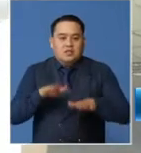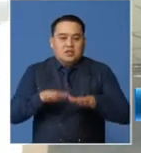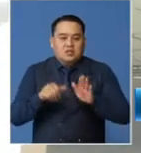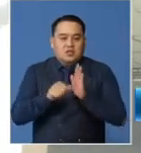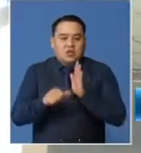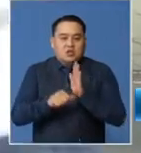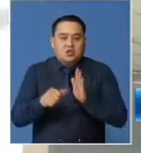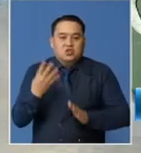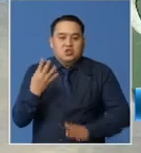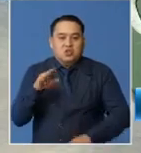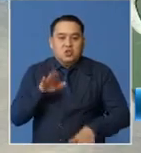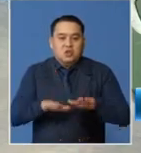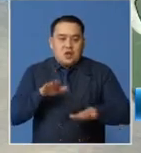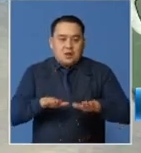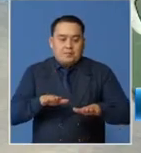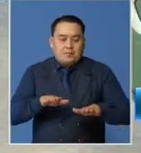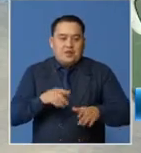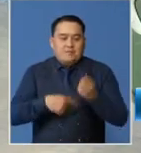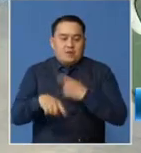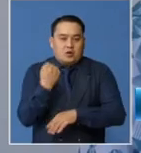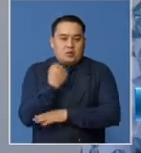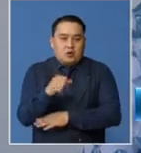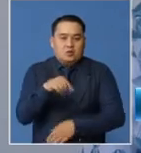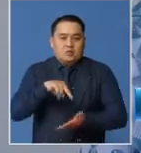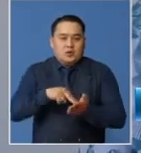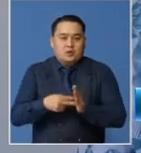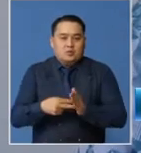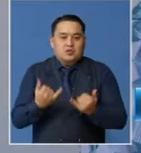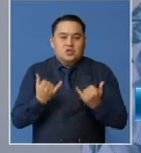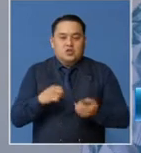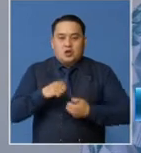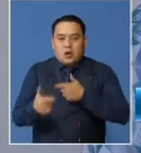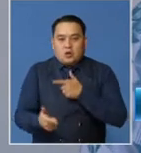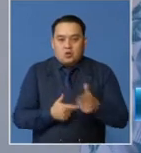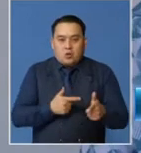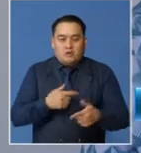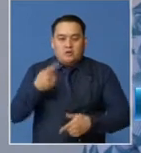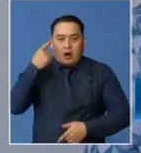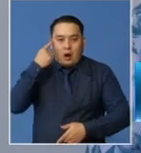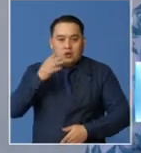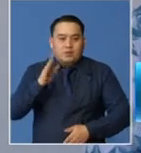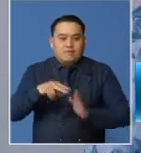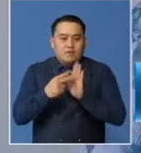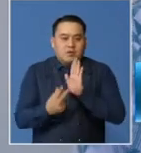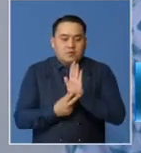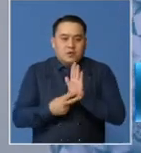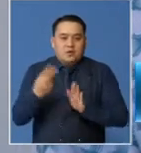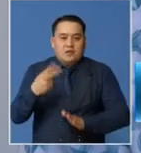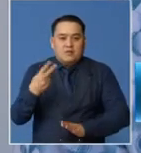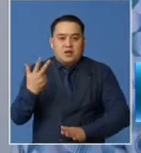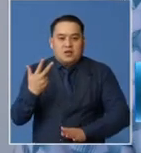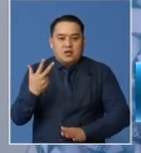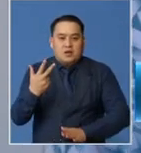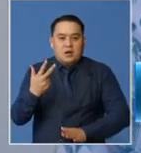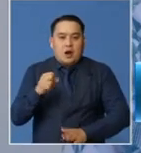категории 64 килограмма. Она намерена вернуться с наградой. Сейчас мы готовимся на чемпионат Азии, который будет проходить с 18 по